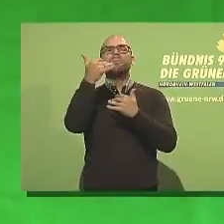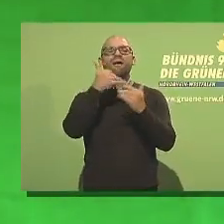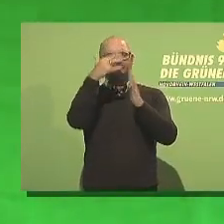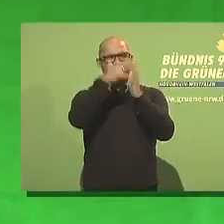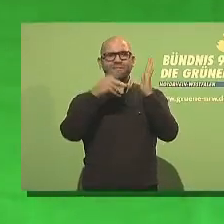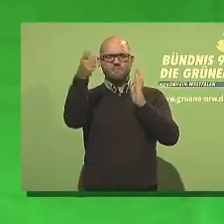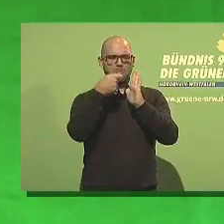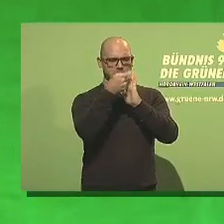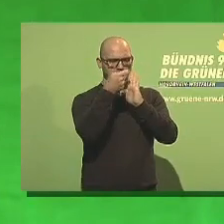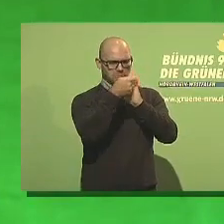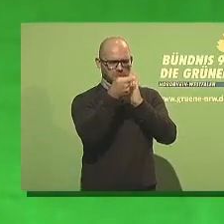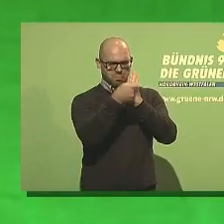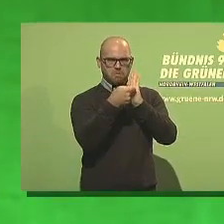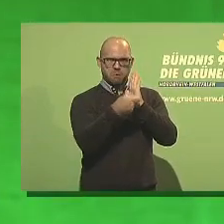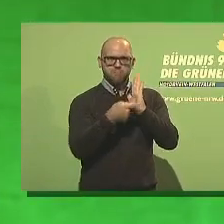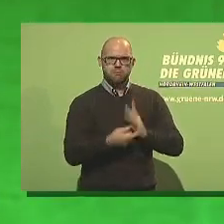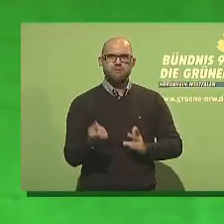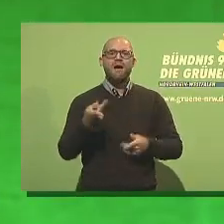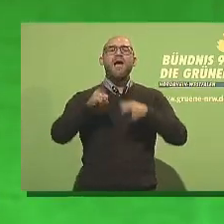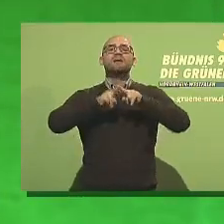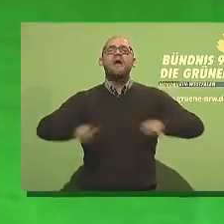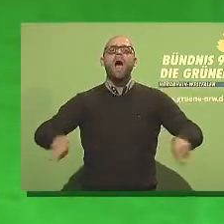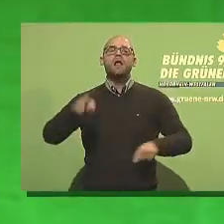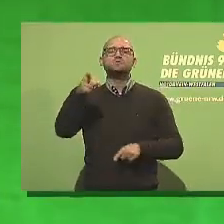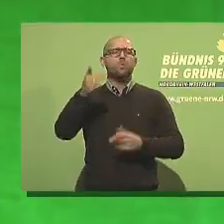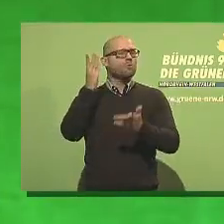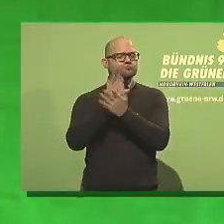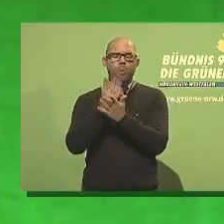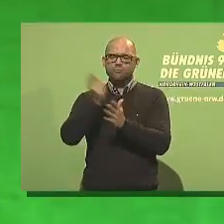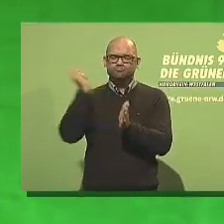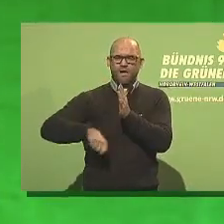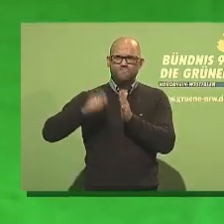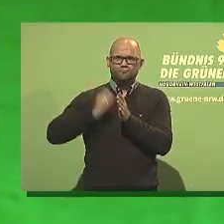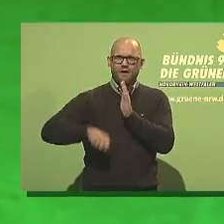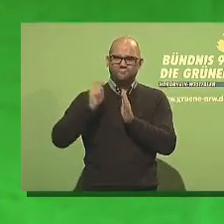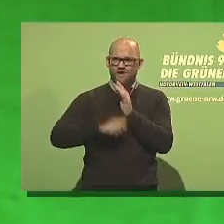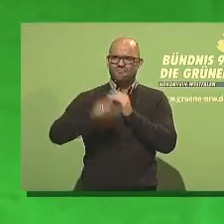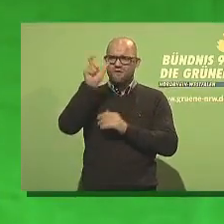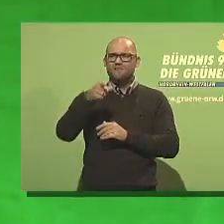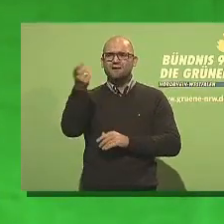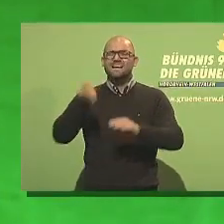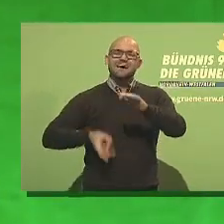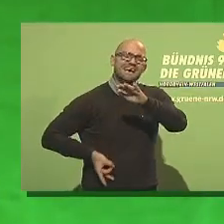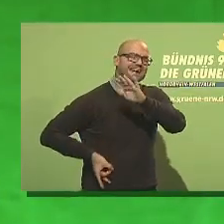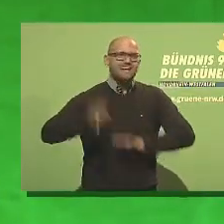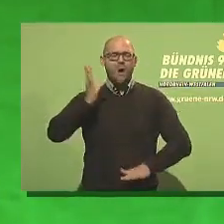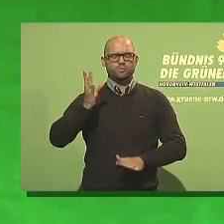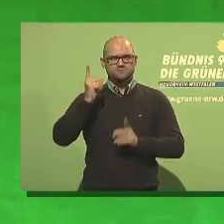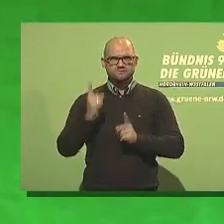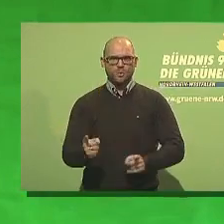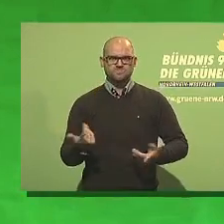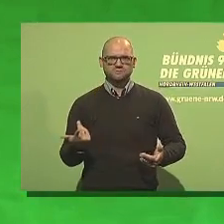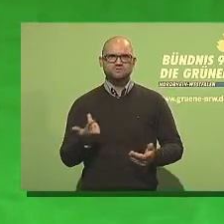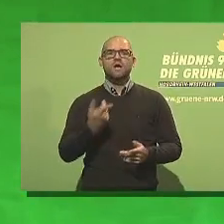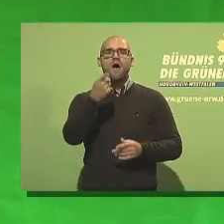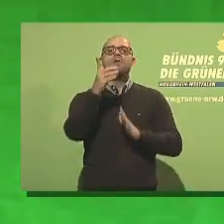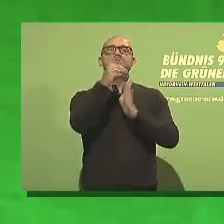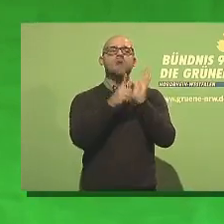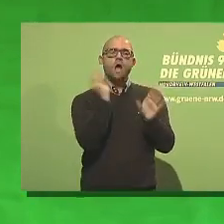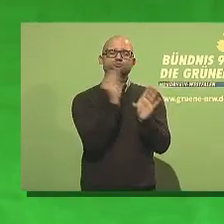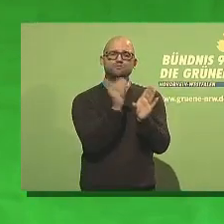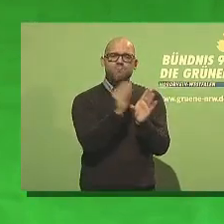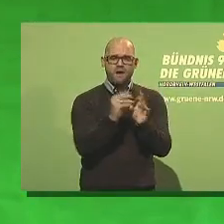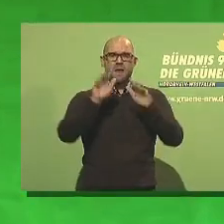eine Ohrfeige nach der anderen abholt. Die müssen wir ablosen. Von Vorratsdatenspeicherung über Parlamentsrechte